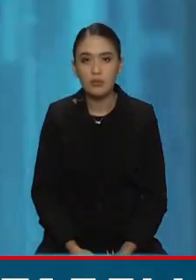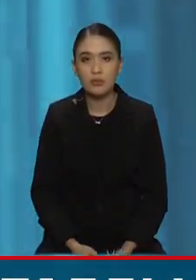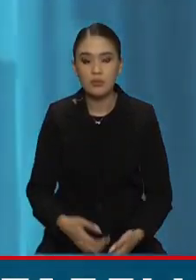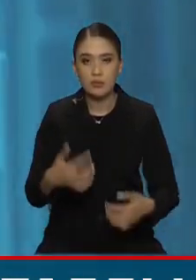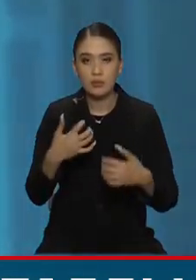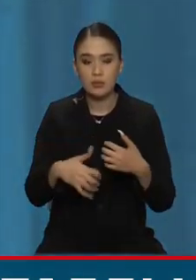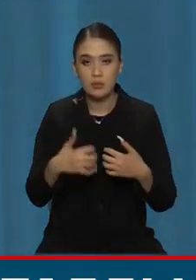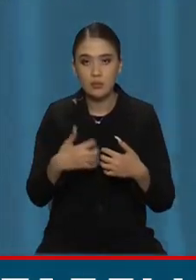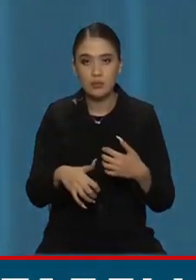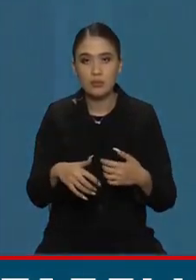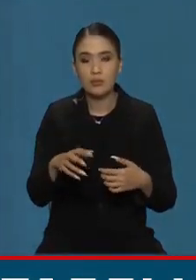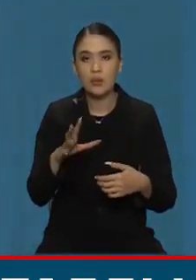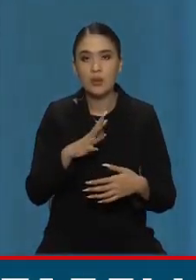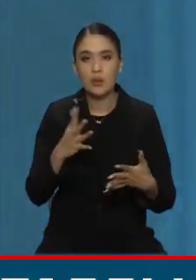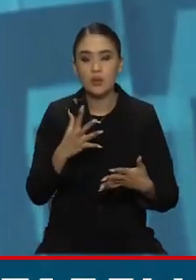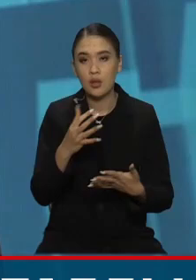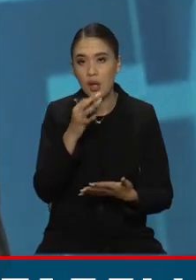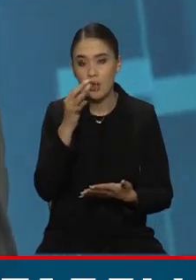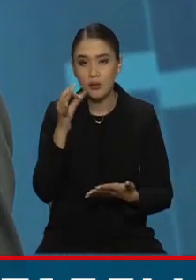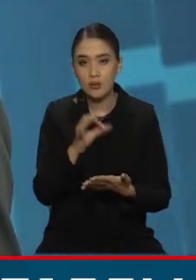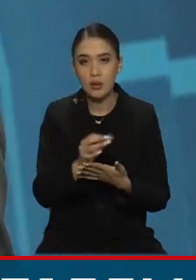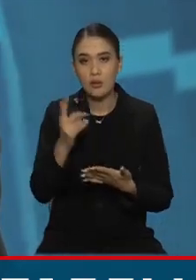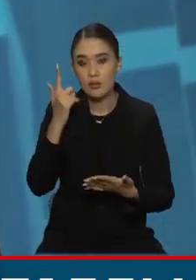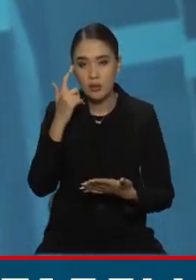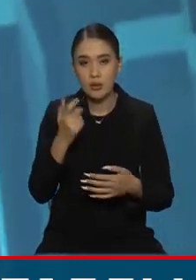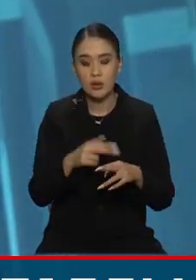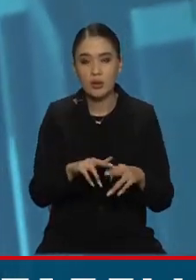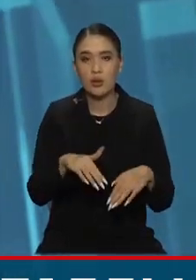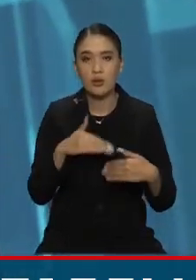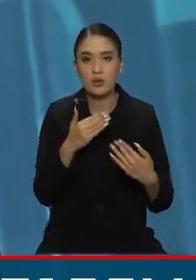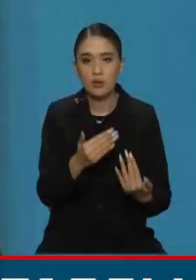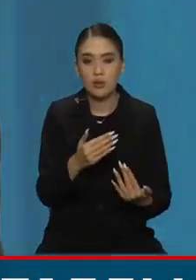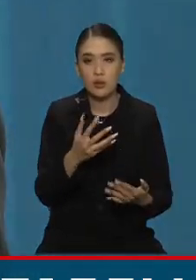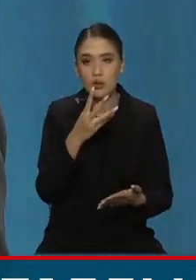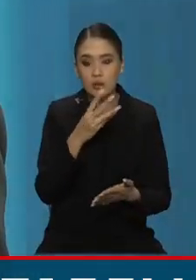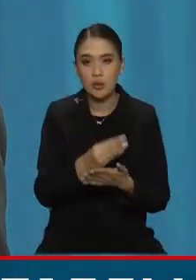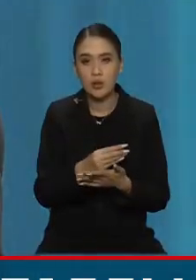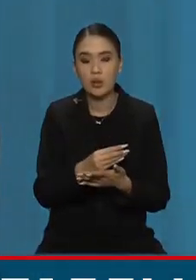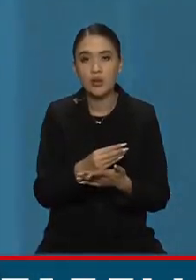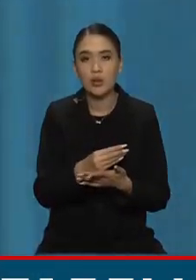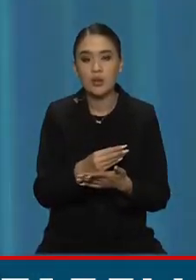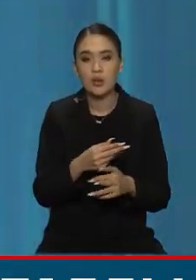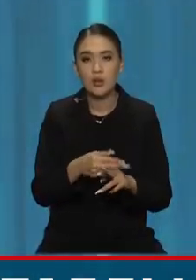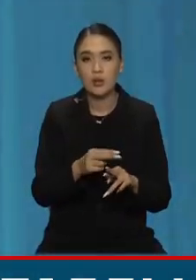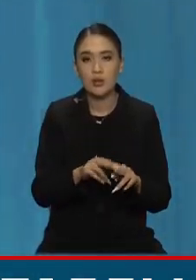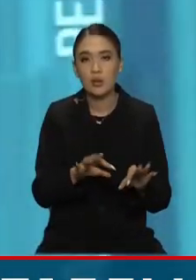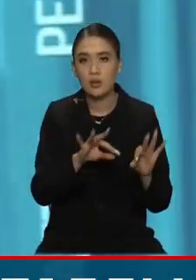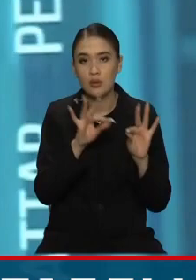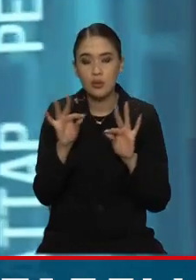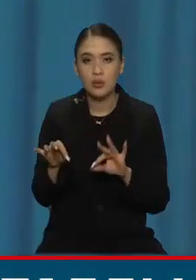ортақ бір нәтижеге келіп, сол үміткердің жеке парақшасында орналастырылатын